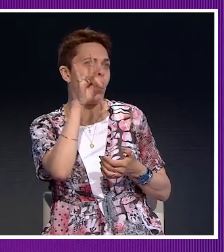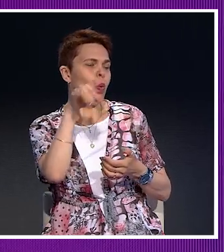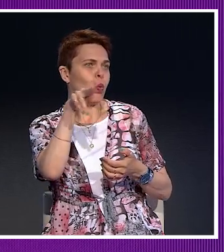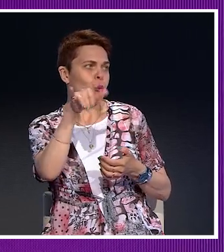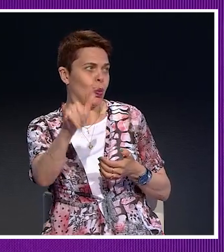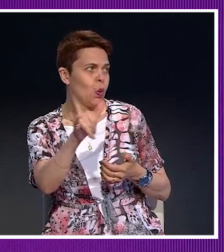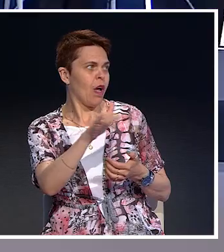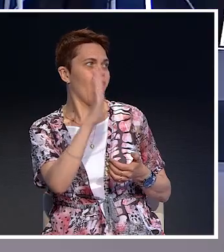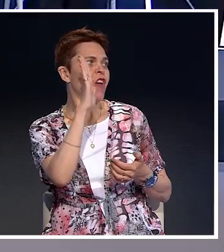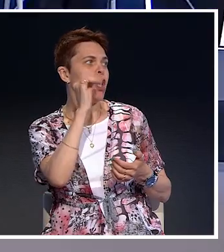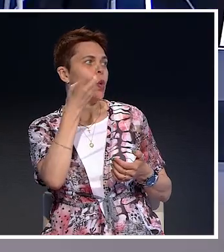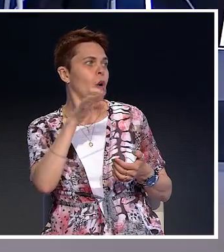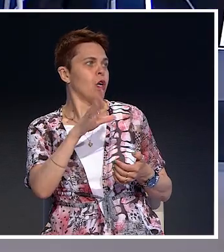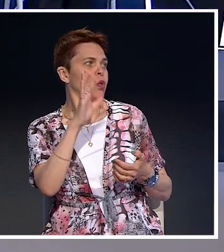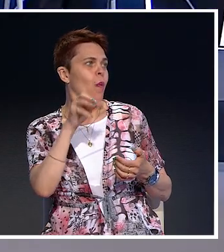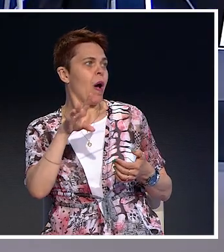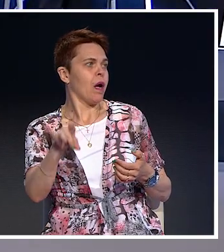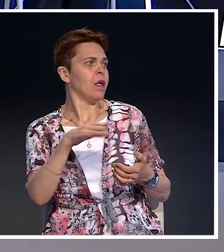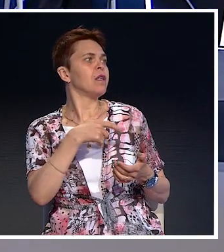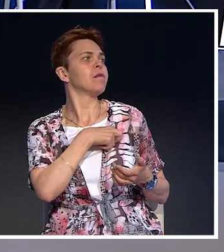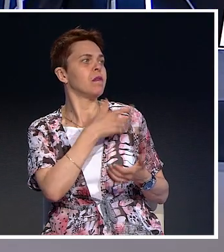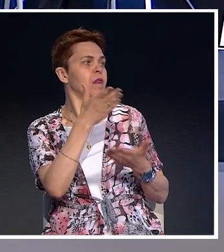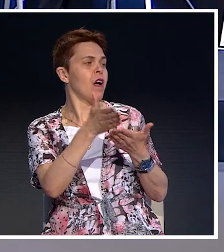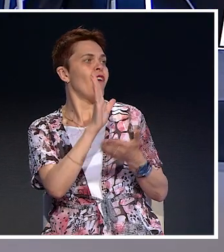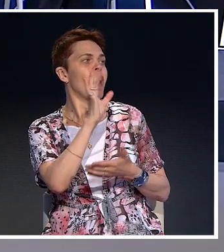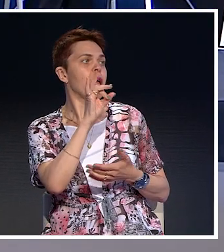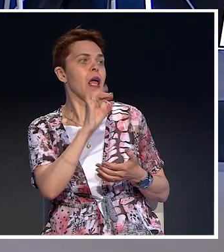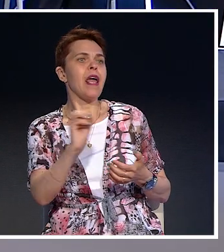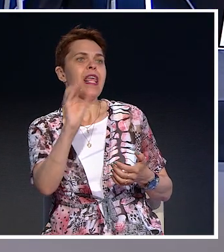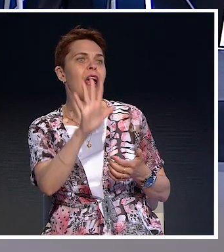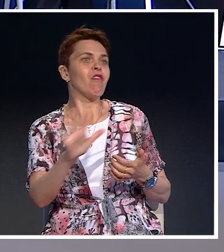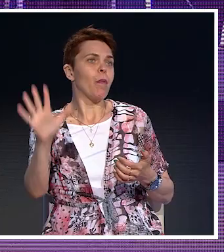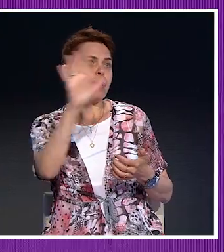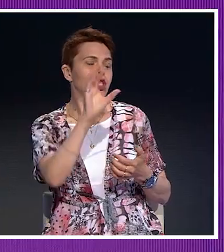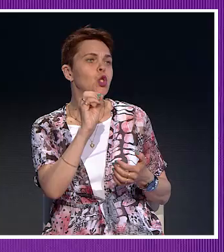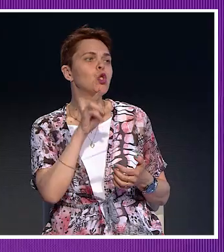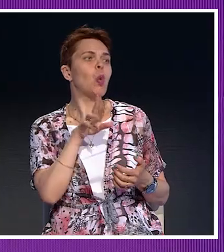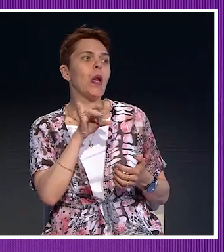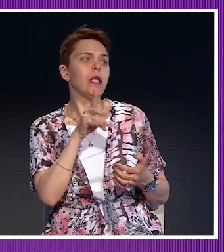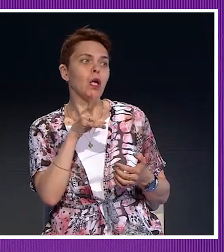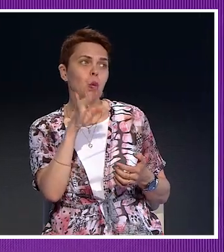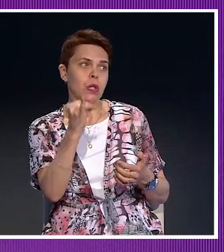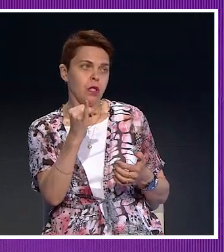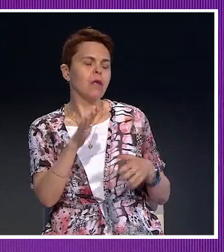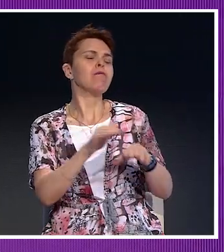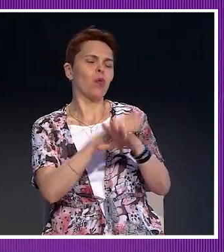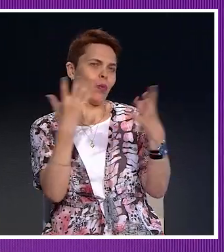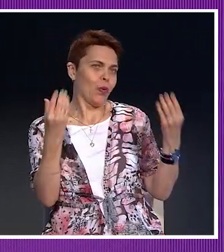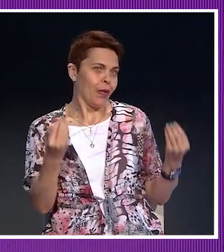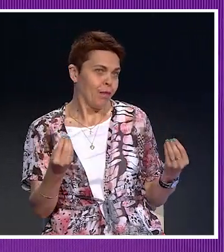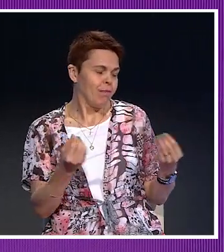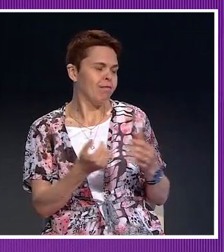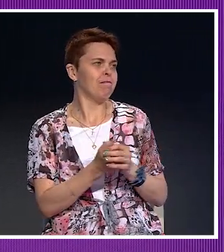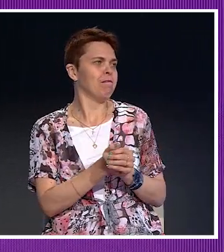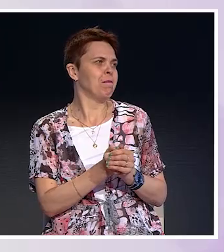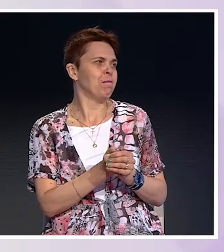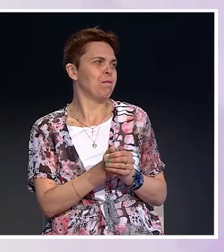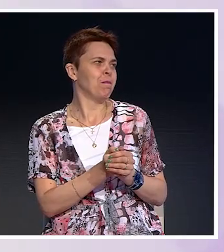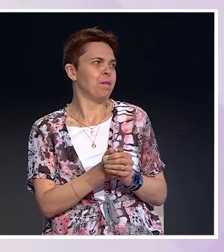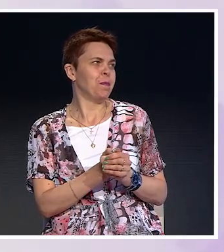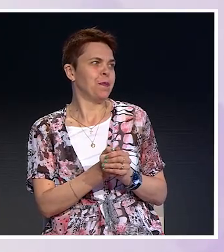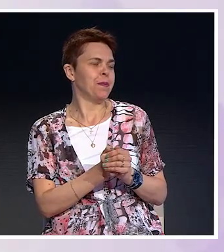Вітаю. Вікторія Сюмар, народна депутатка, фракція «Європейської солідарності». Добрий день.